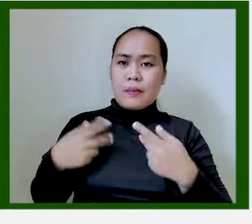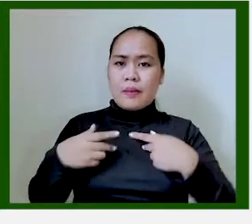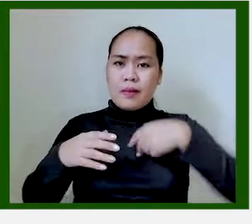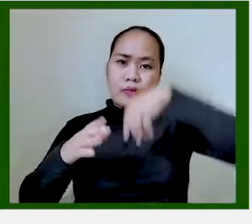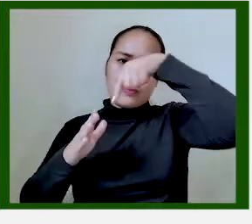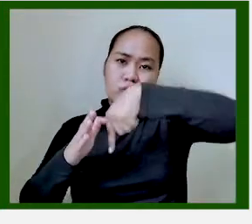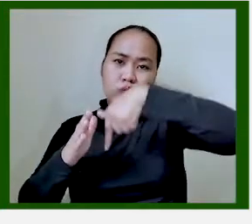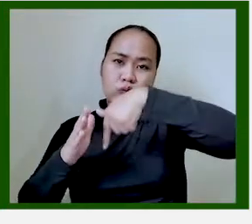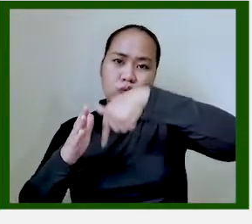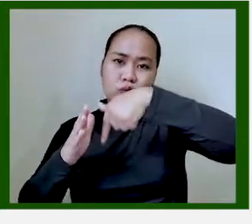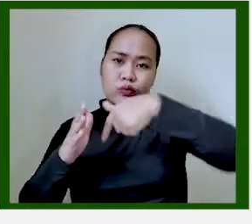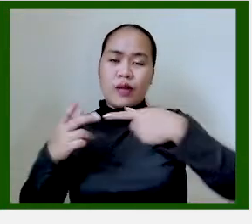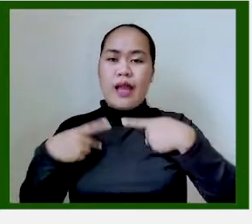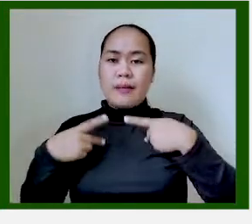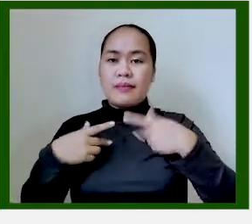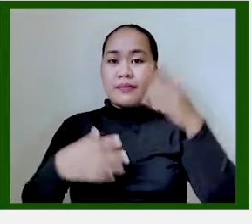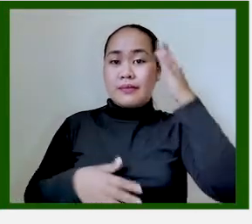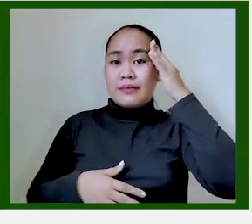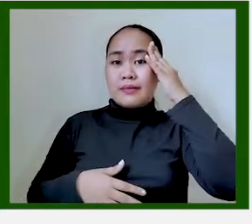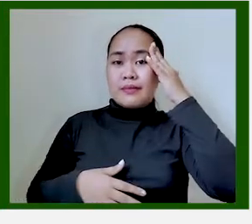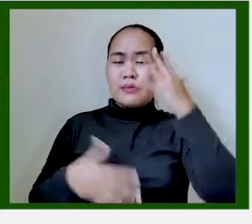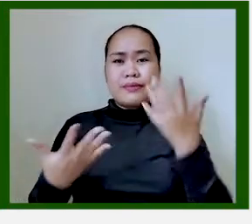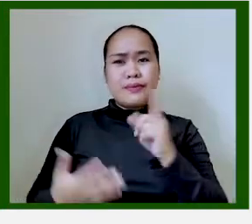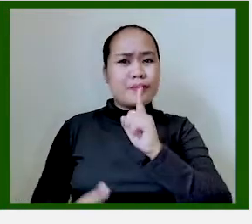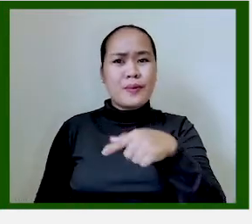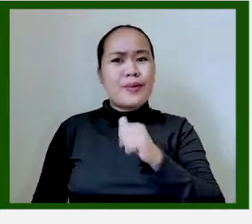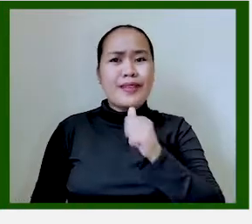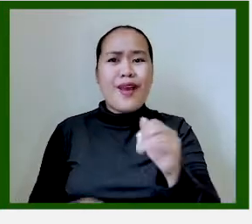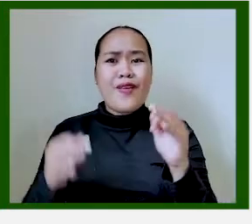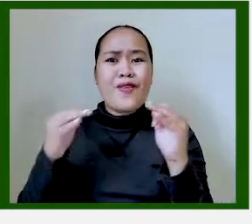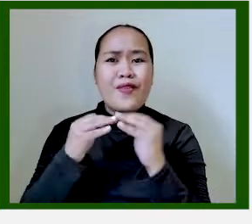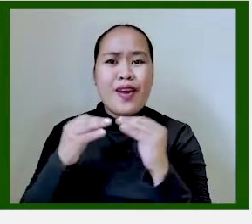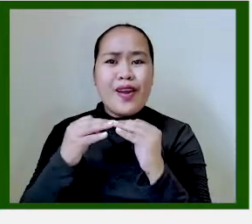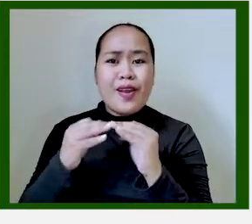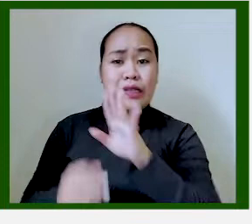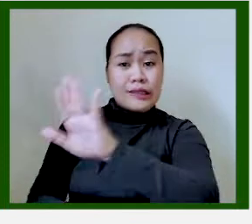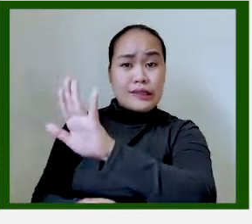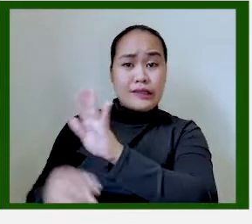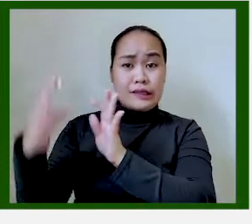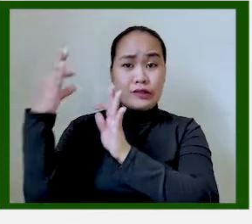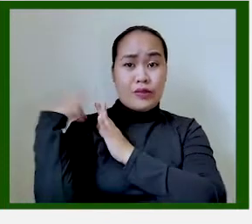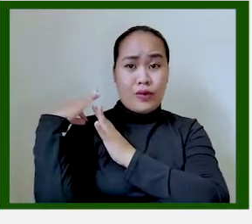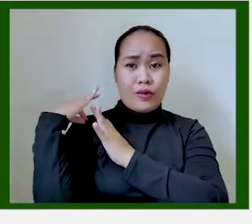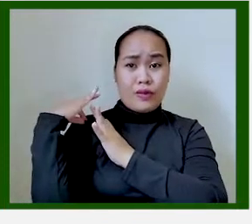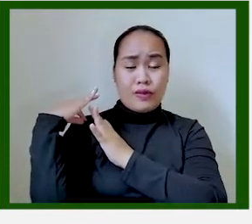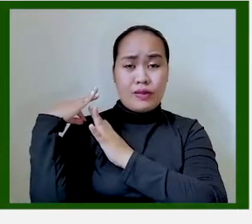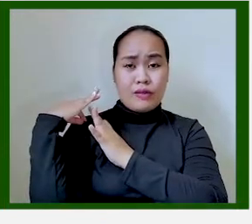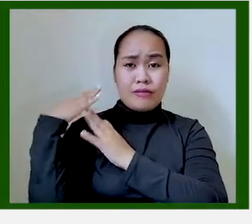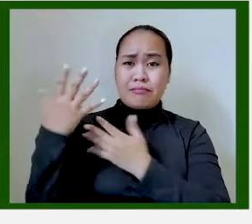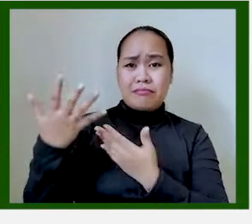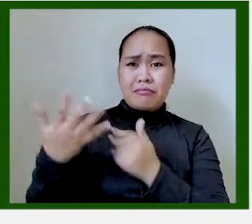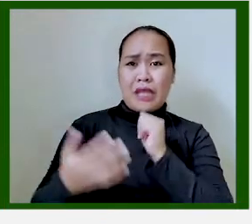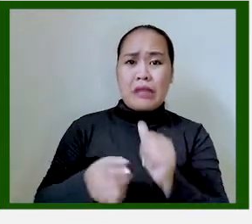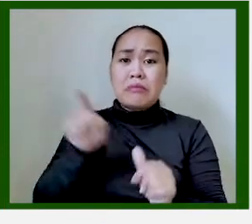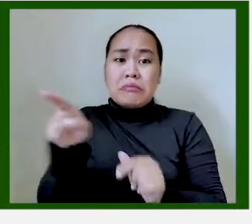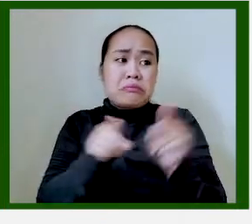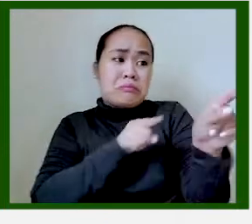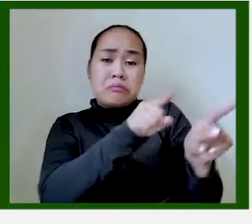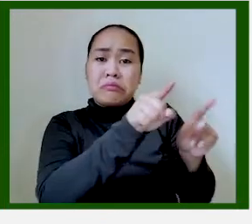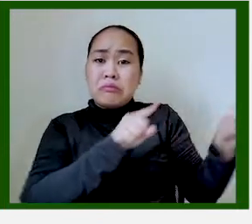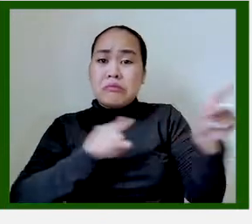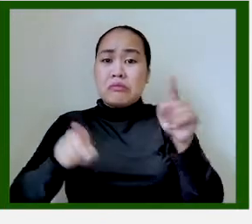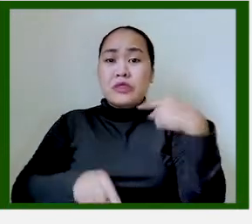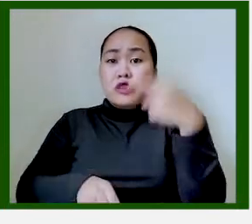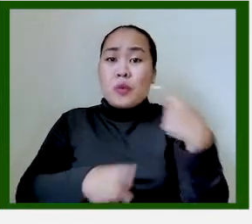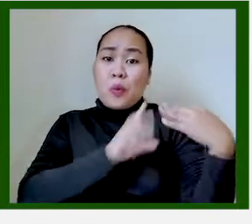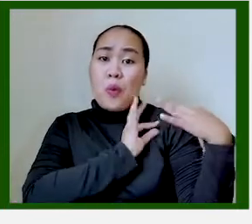excavation pa lang siya, no. So unfair naman po kung sasabihin natin kasalanan nila, no. We are not pointing fingers here,